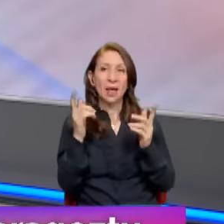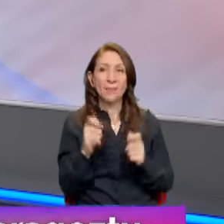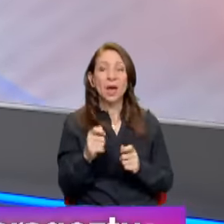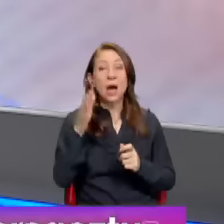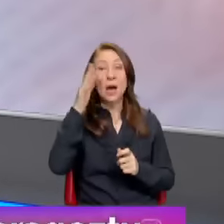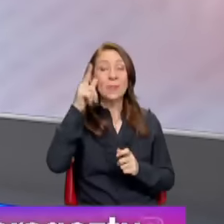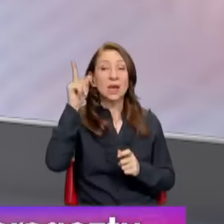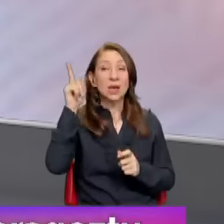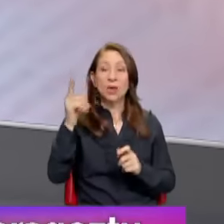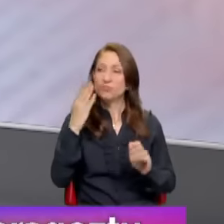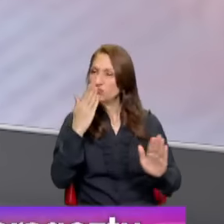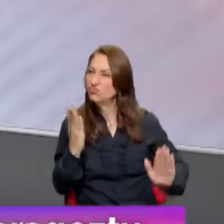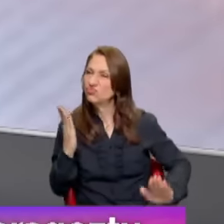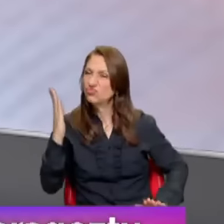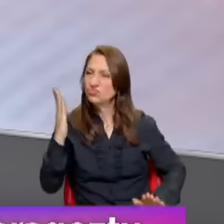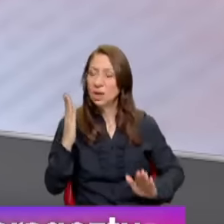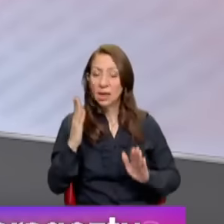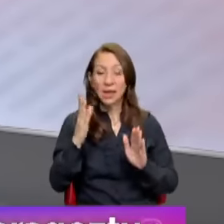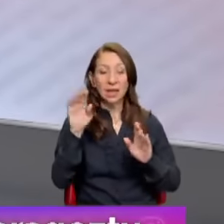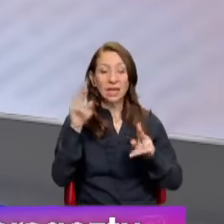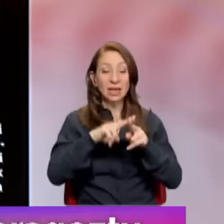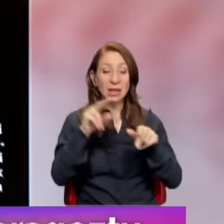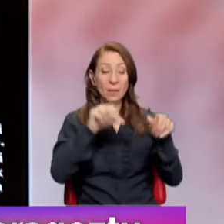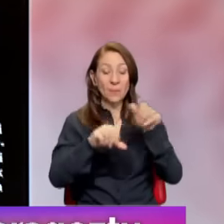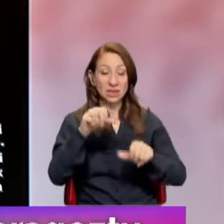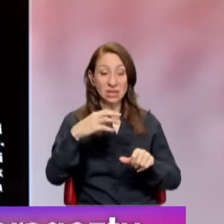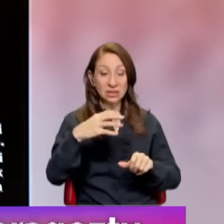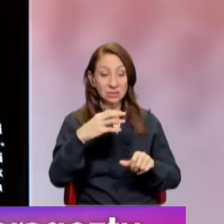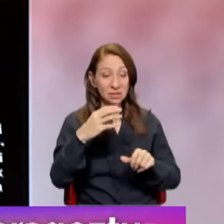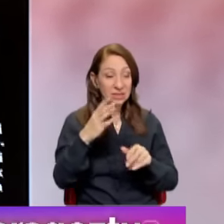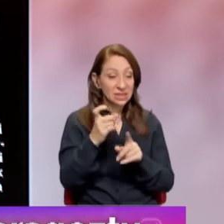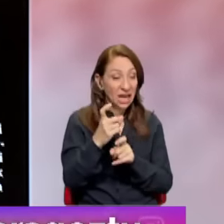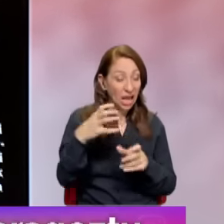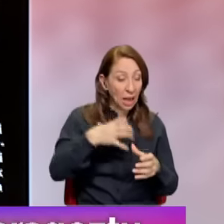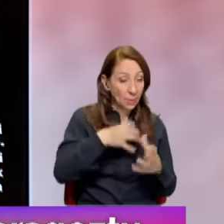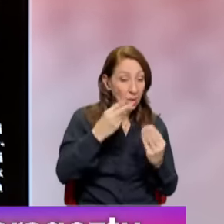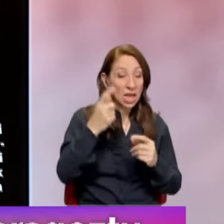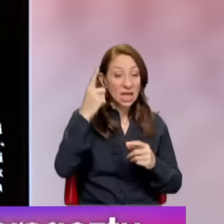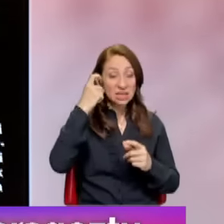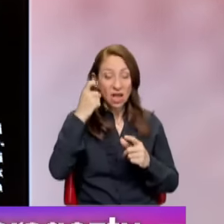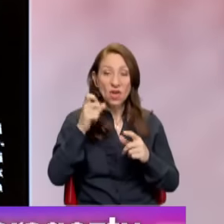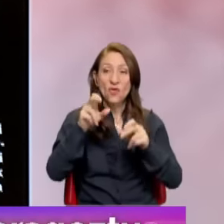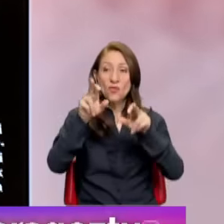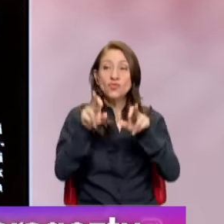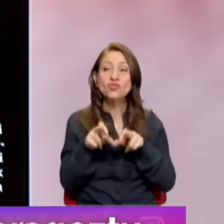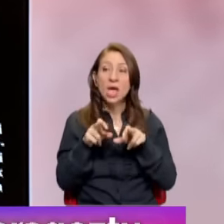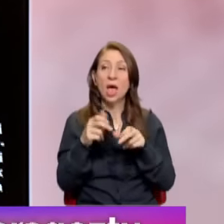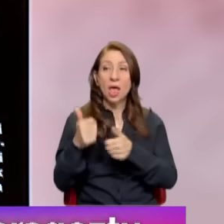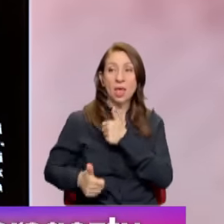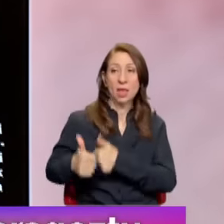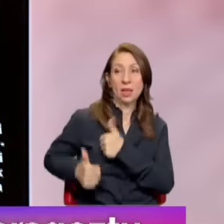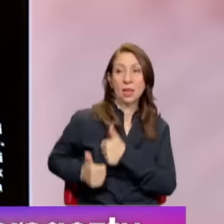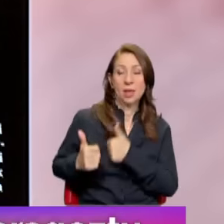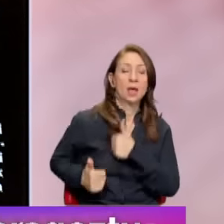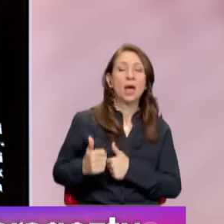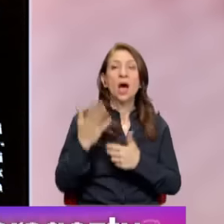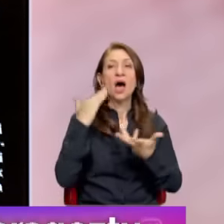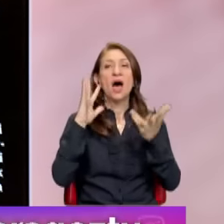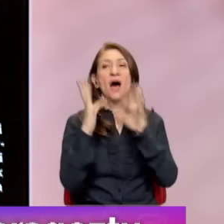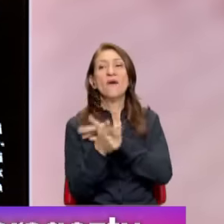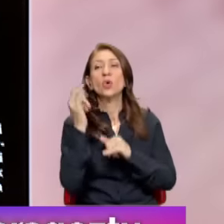Amerika Birleşik Devletleri kafa tutan nükleer silah sahibi olmaya hazırlanan İsrail ile füze yarışına giren İran kötü hava